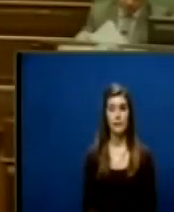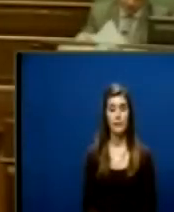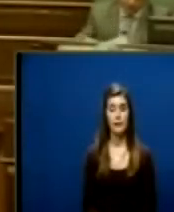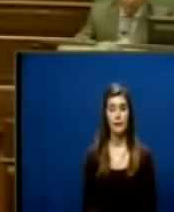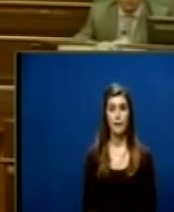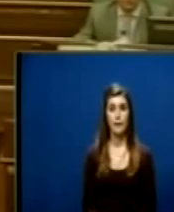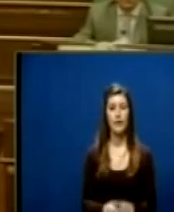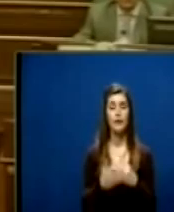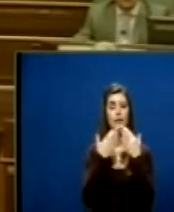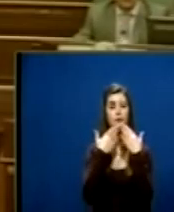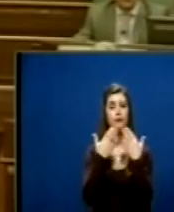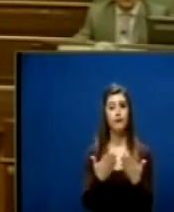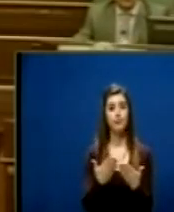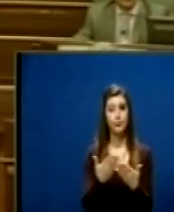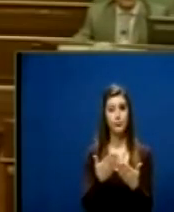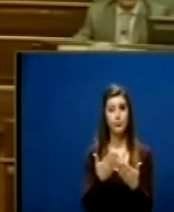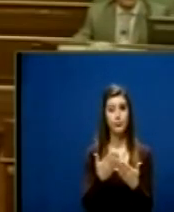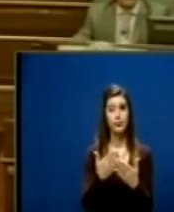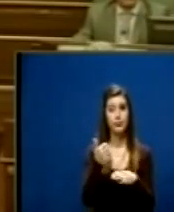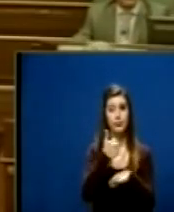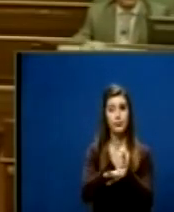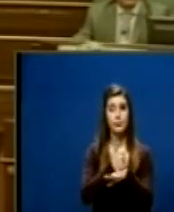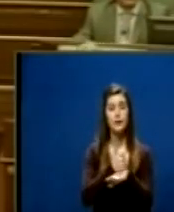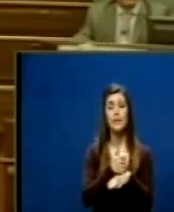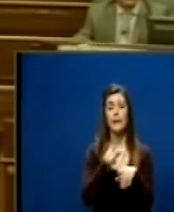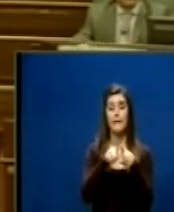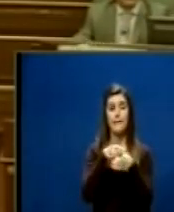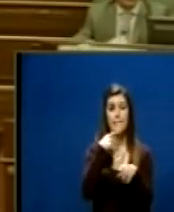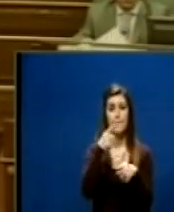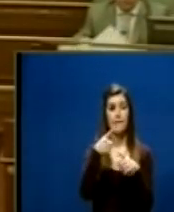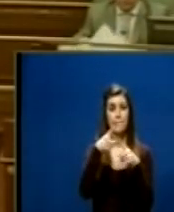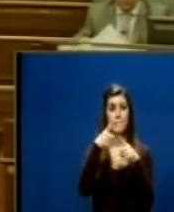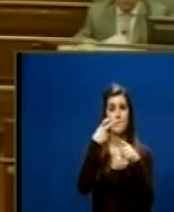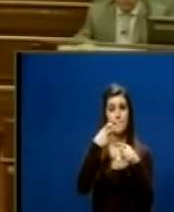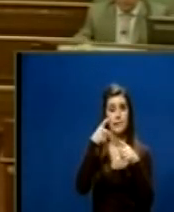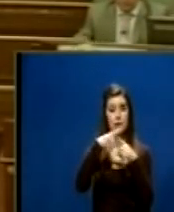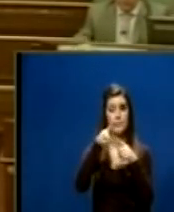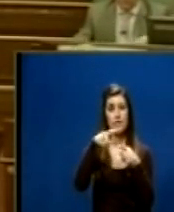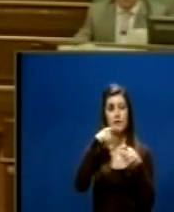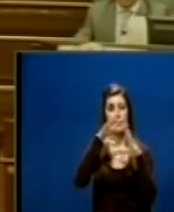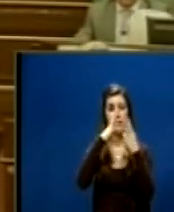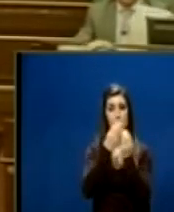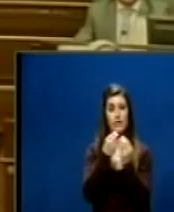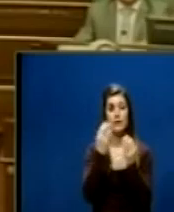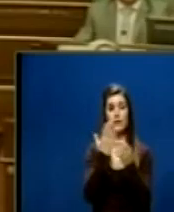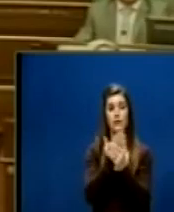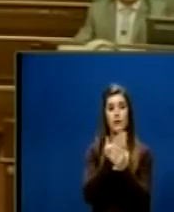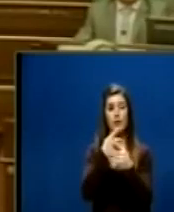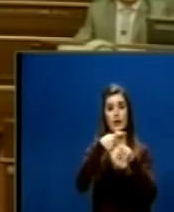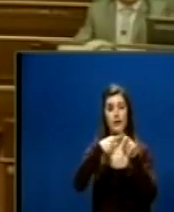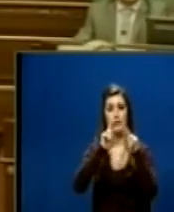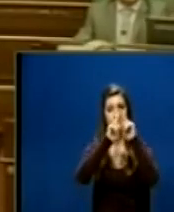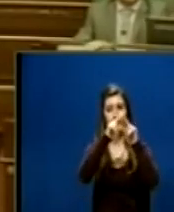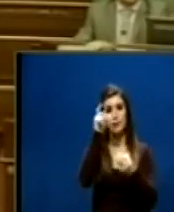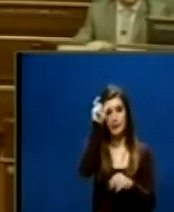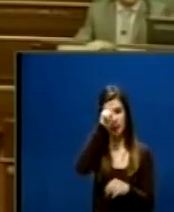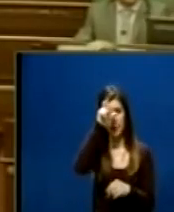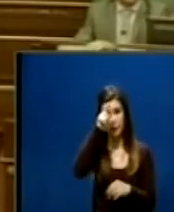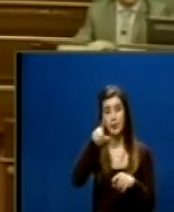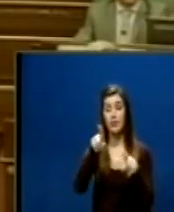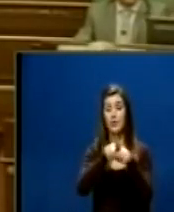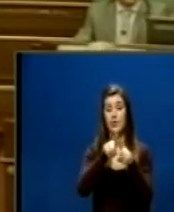Faleminderit kryesus. Shumë shkurt, zonja Tahiri tha që mos haroni që një pjesë e kadastrit është në Serbi. Po ju po haroni, zonja